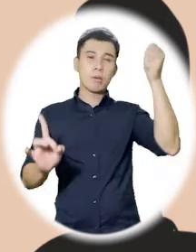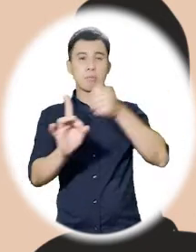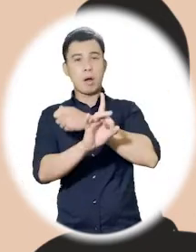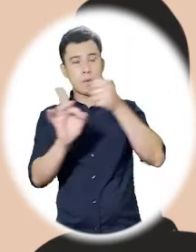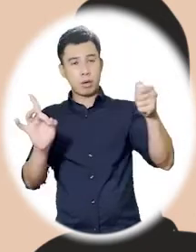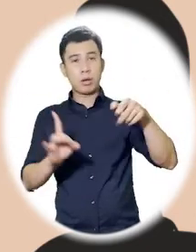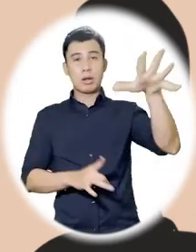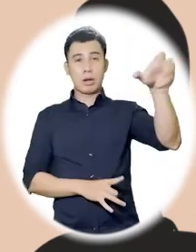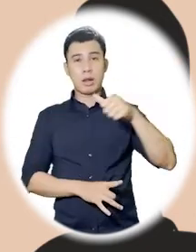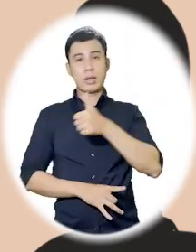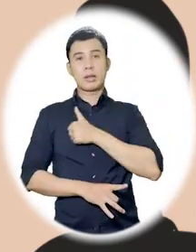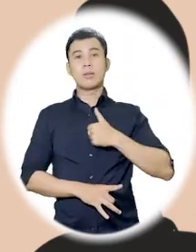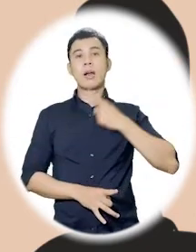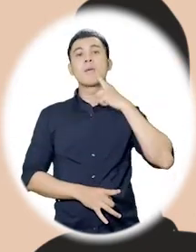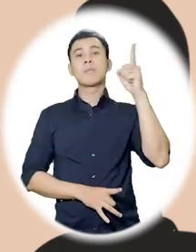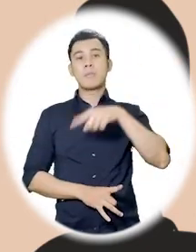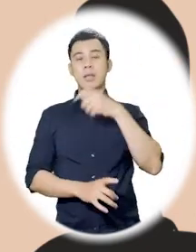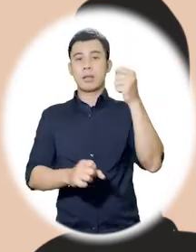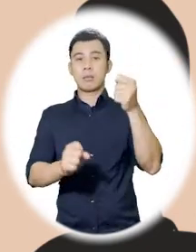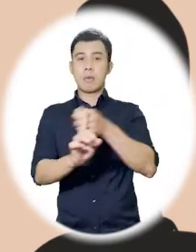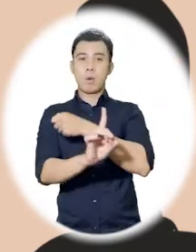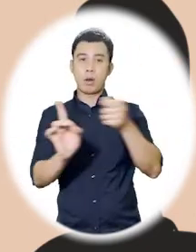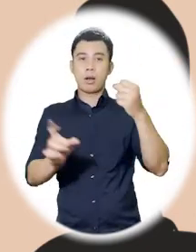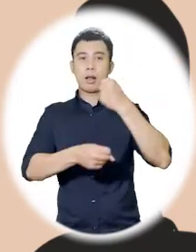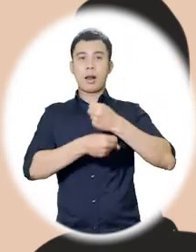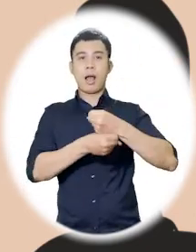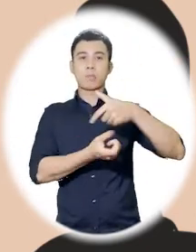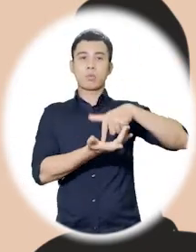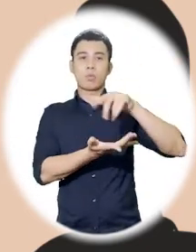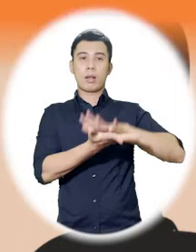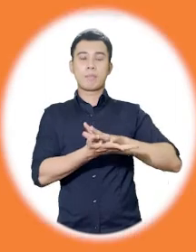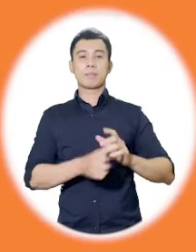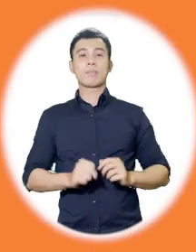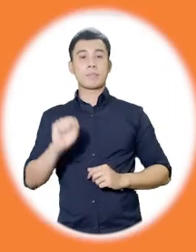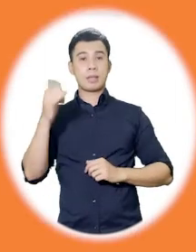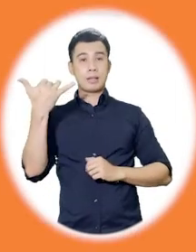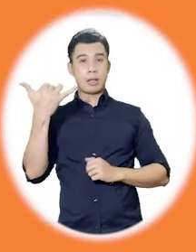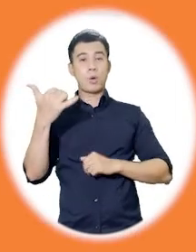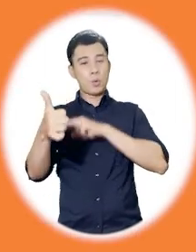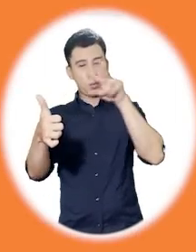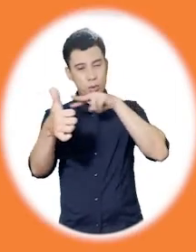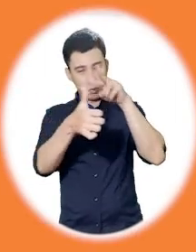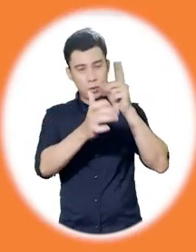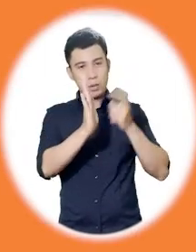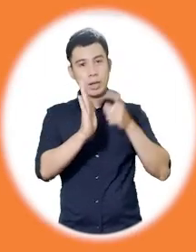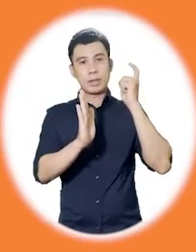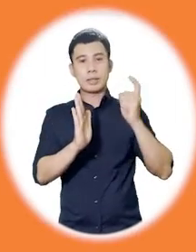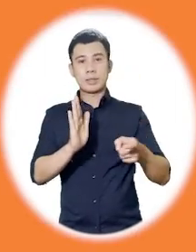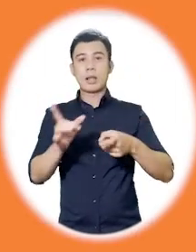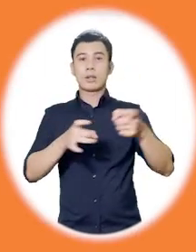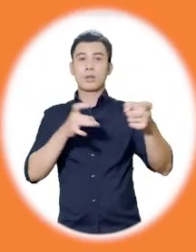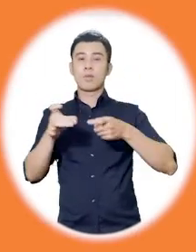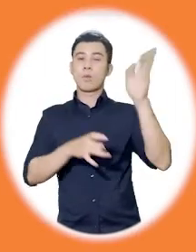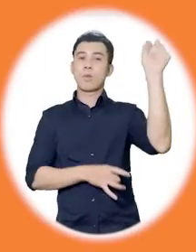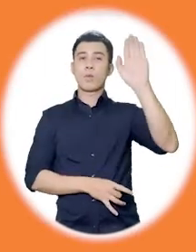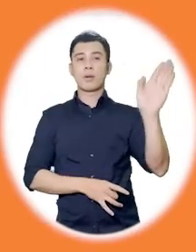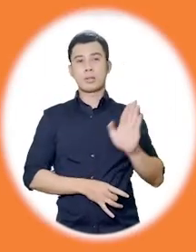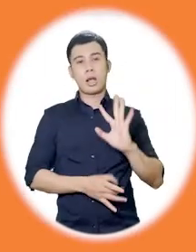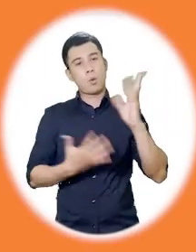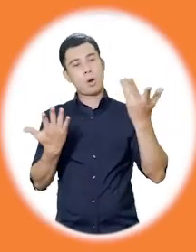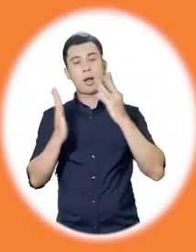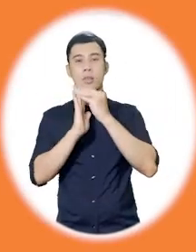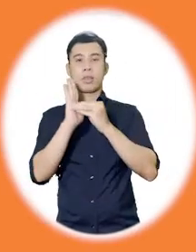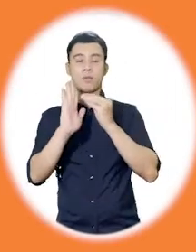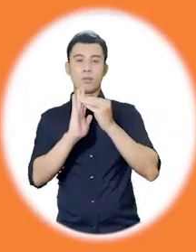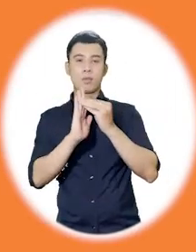các kiến thức chung về bạo lực và tiêu chí lấy người bị bạo lực làm trung tâm. 6. Theo dõi và đánh giá công tác điều phối ở cấp quốc gia